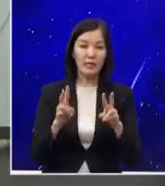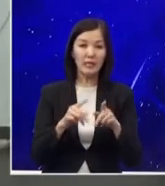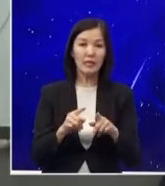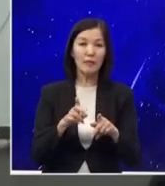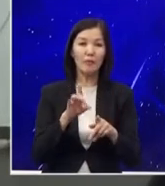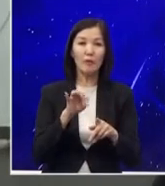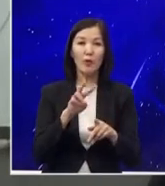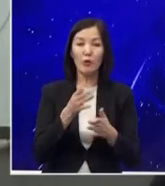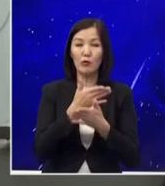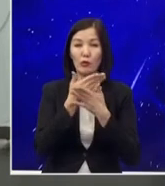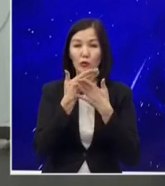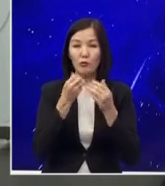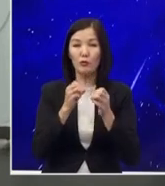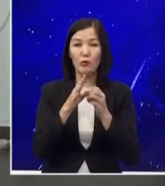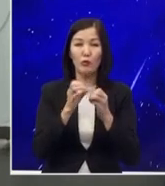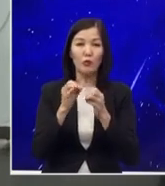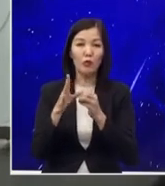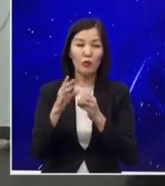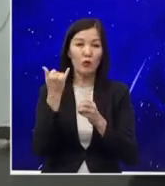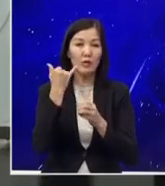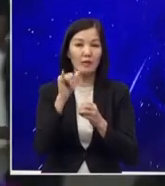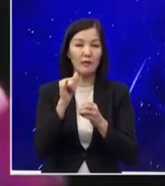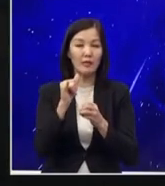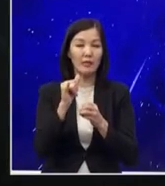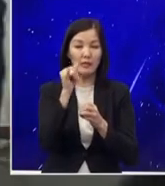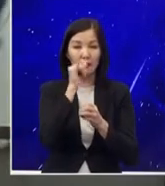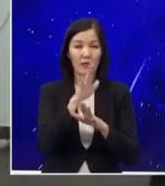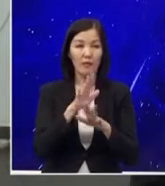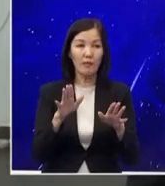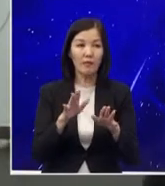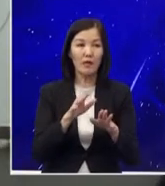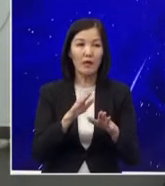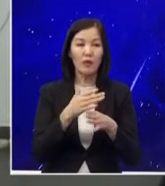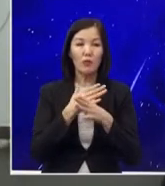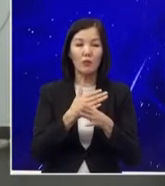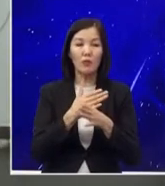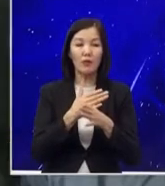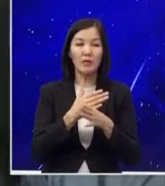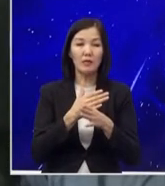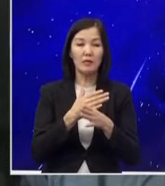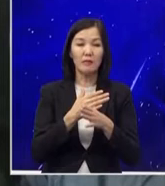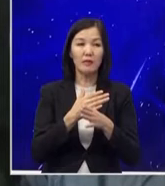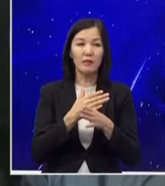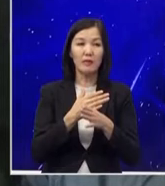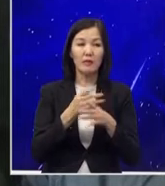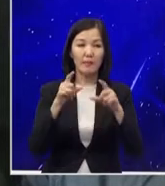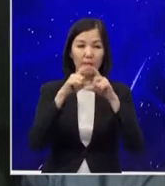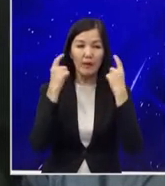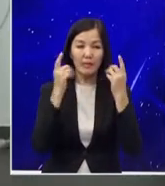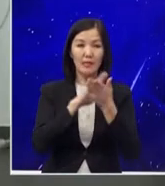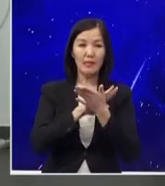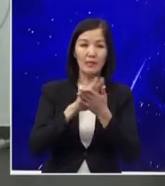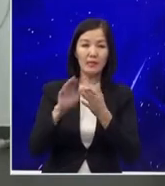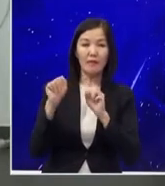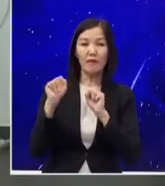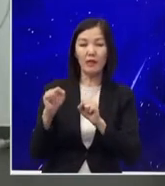арқылы 14-14 кезе колл-центрге звондайды. Звондап аламағандарға балалар көмектесіп бройн қойып беріп отырады. Маска, дезинфекция постоянно